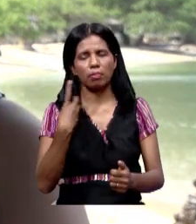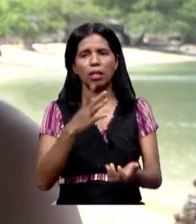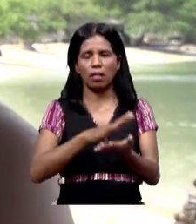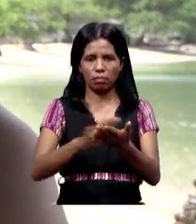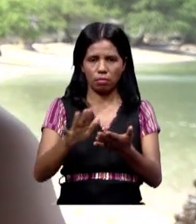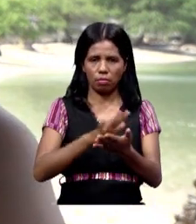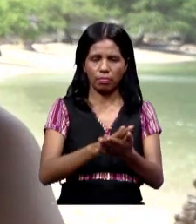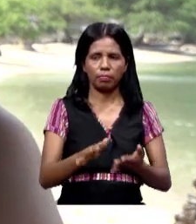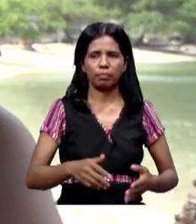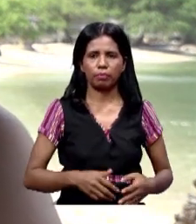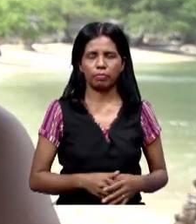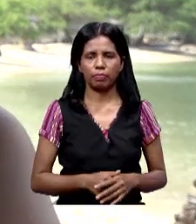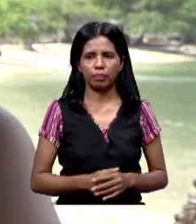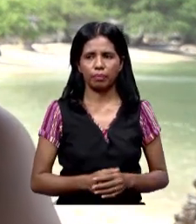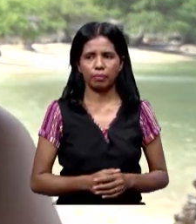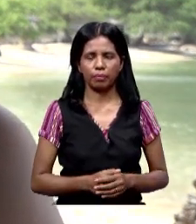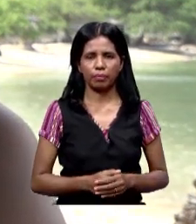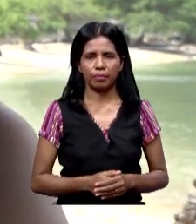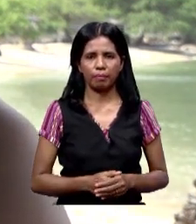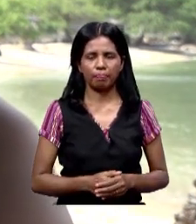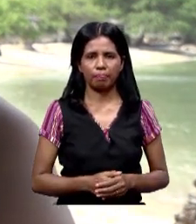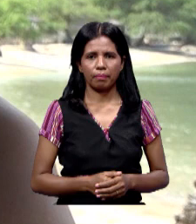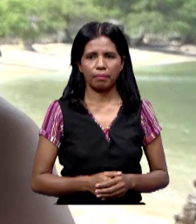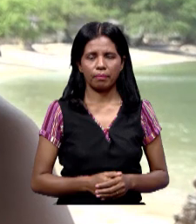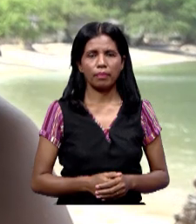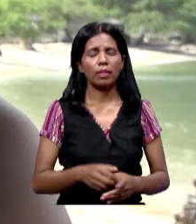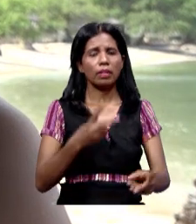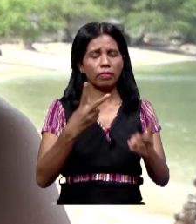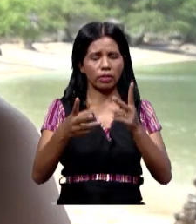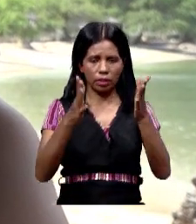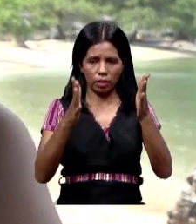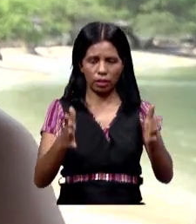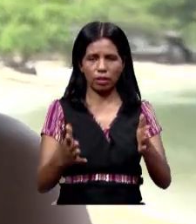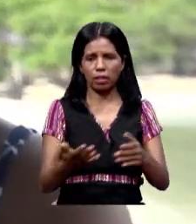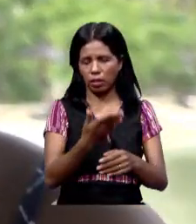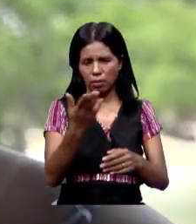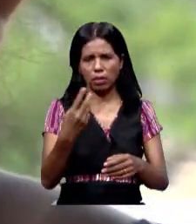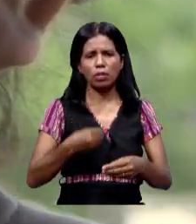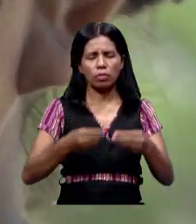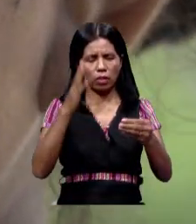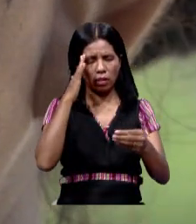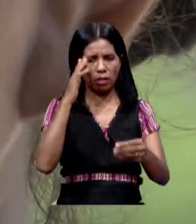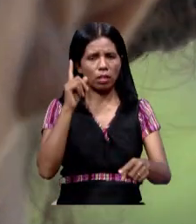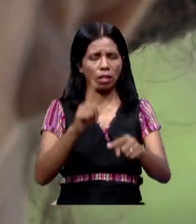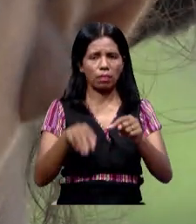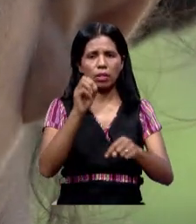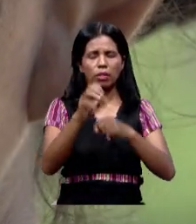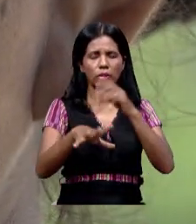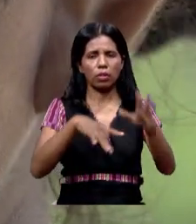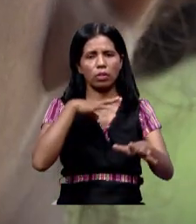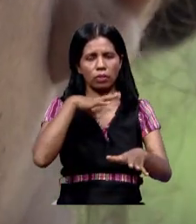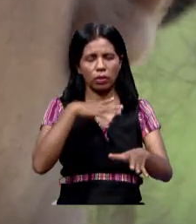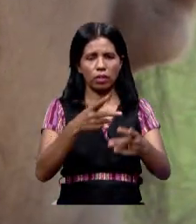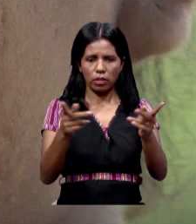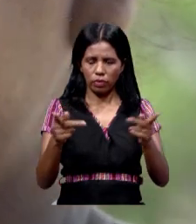tu Kare kan sa visitante sir nebe mak mai hane si ita bot sir fo no en kala den la bela so e lishu arbiru in